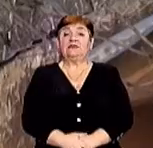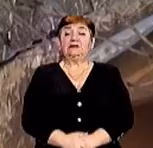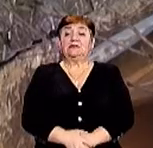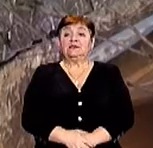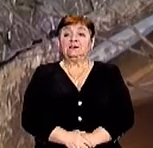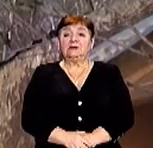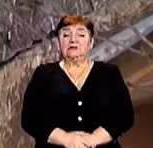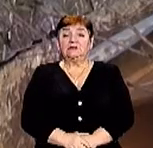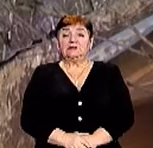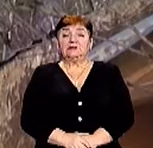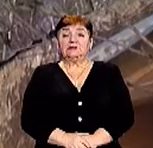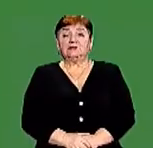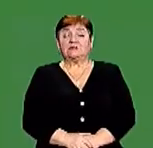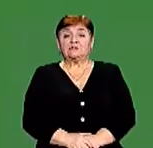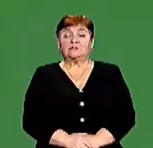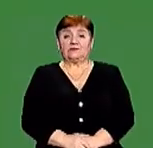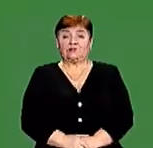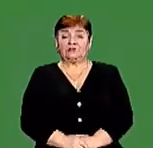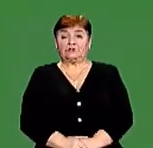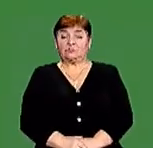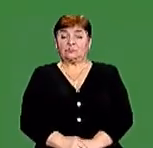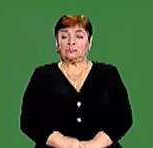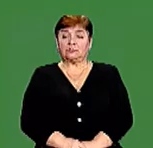Шимко. Новини на Суспільному.